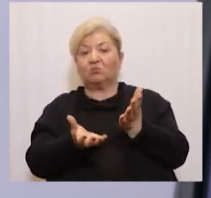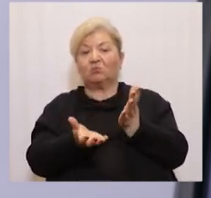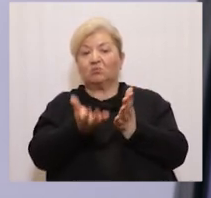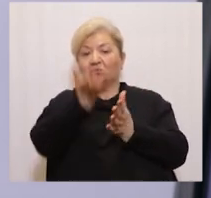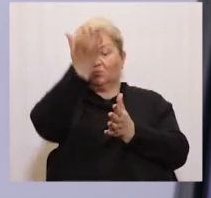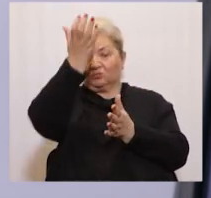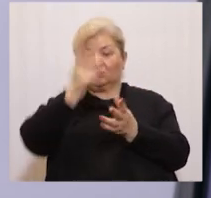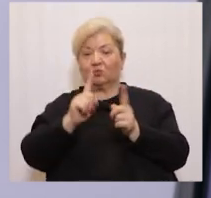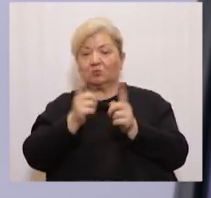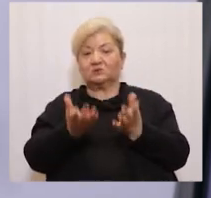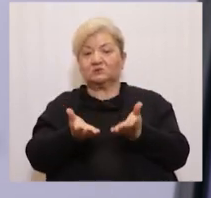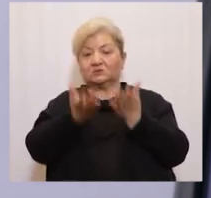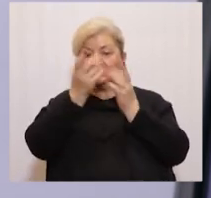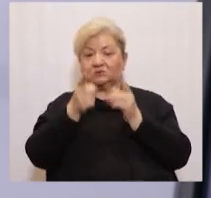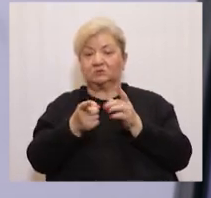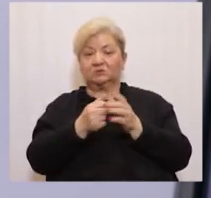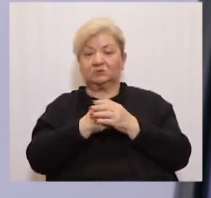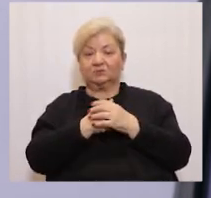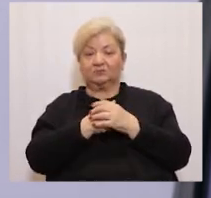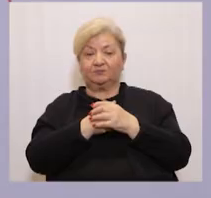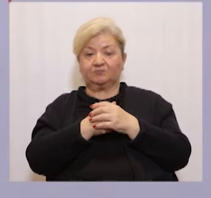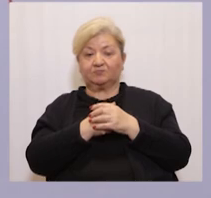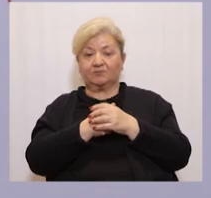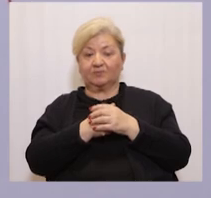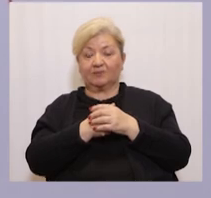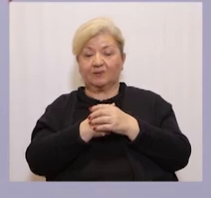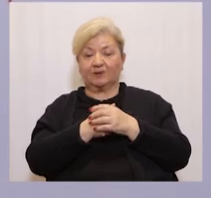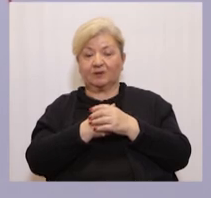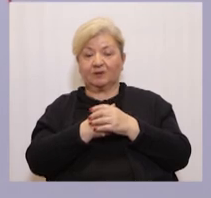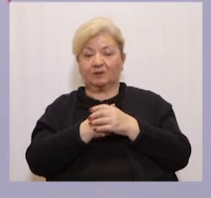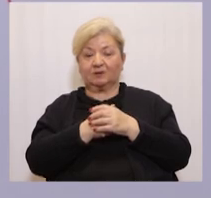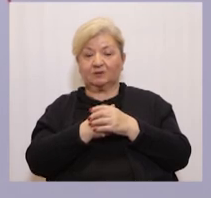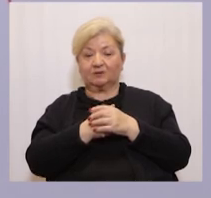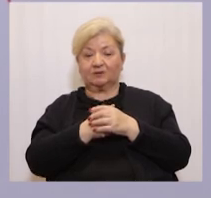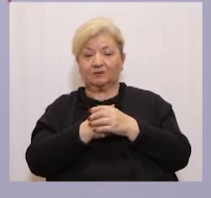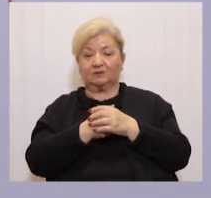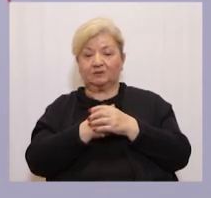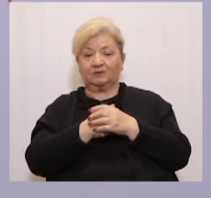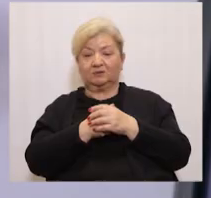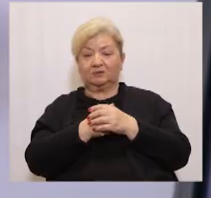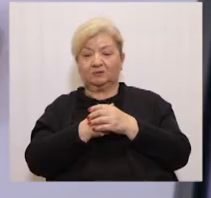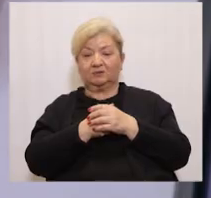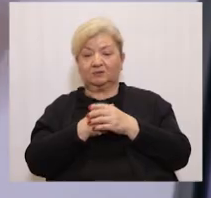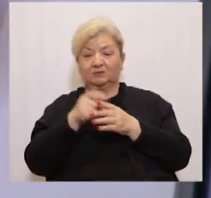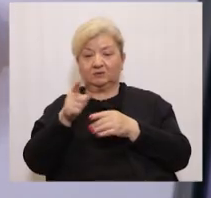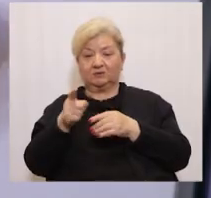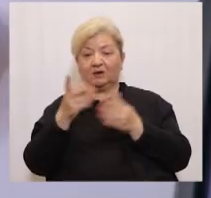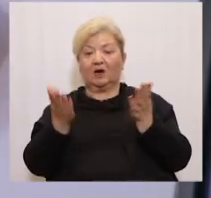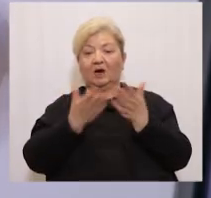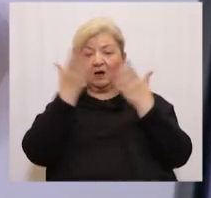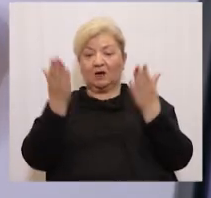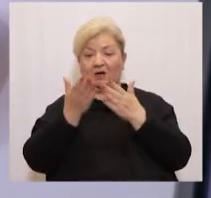რომელსაც უკვე ბურთი მიყავს ზევით და მე შეგახსენებთ იგივე არქიმედეს ძალას, რასაც ეძახიან, ძალიან მარტივად შეგვიძლია აქ